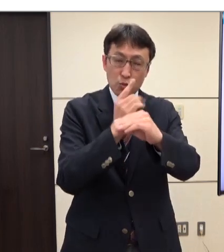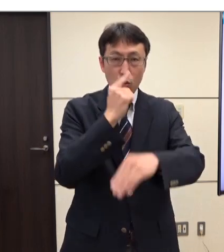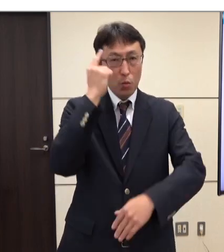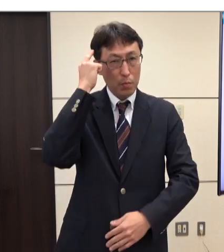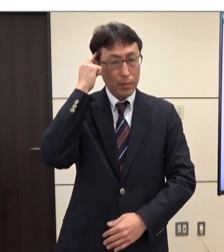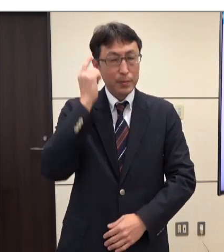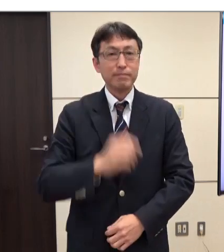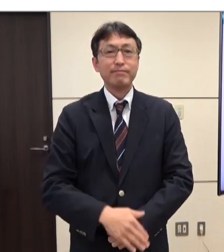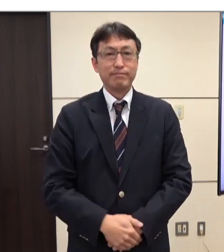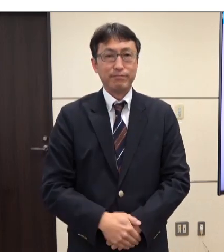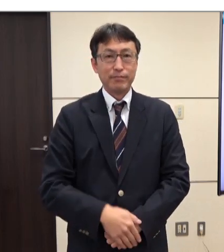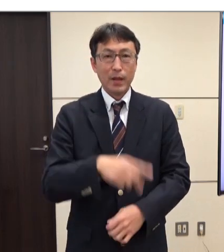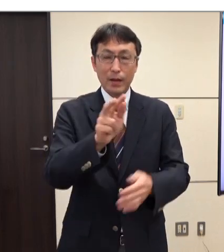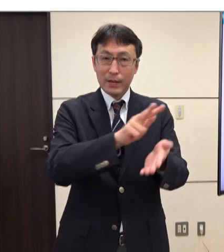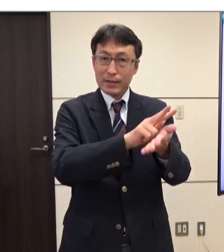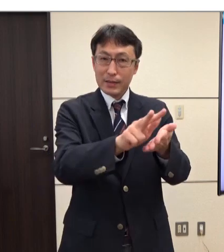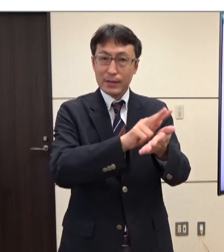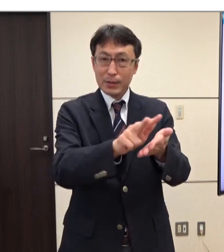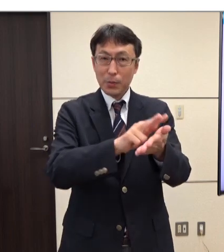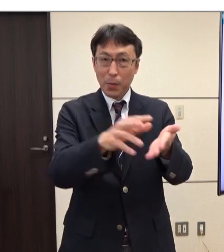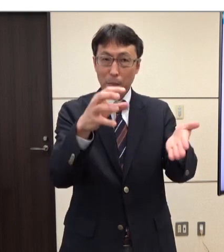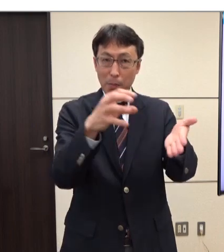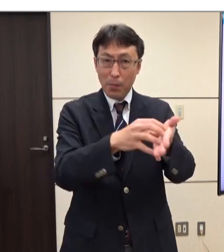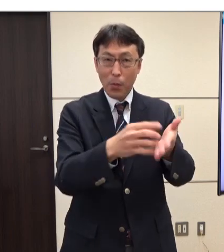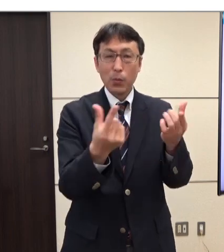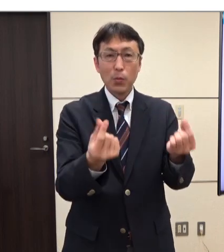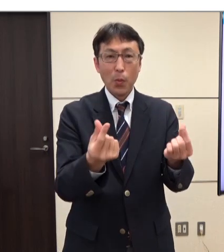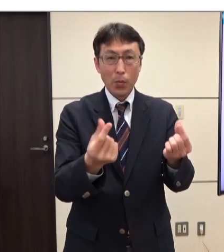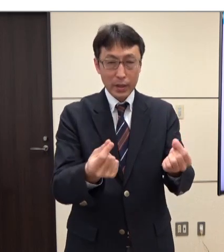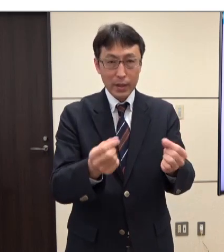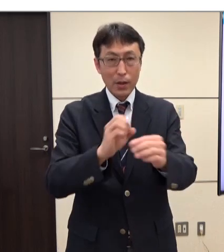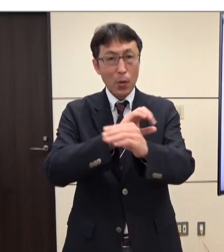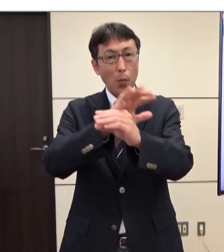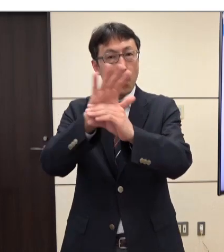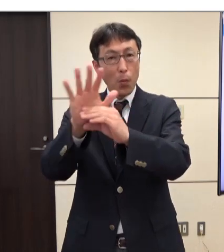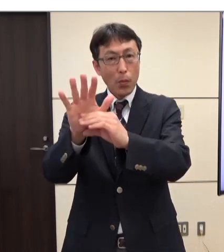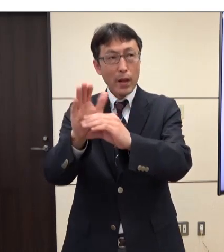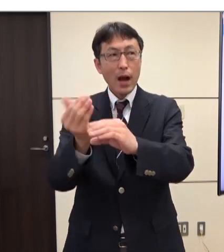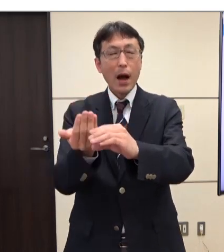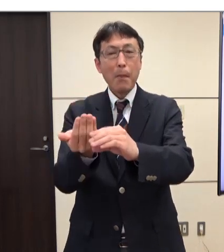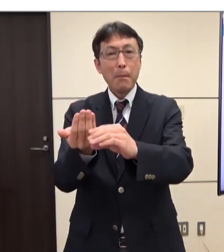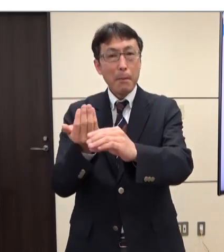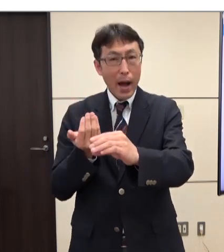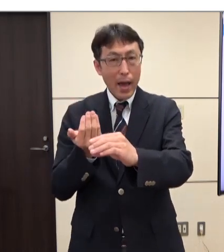料にもありますように、コロナ禍前、